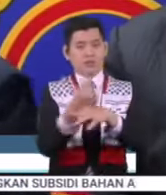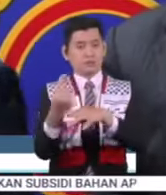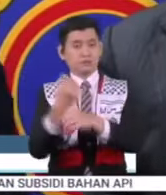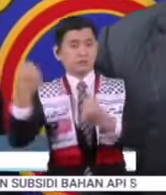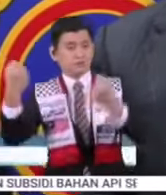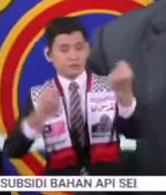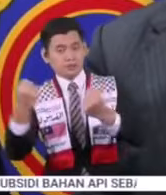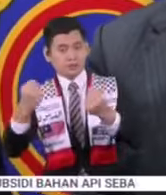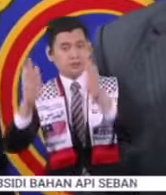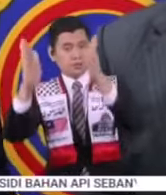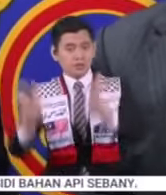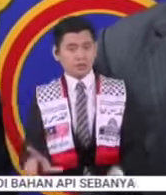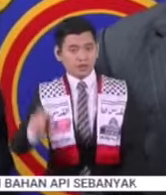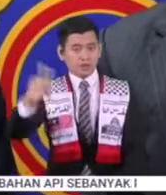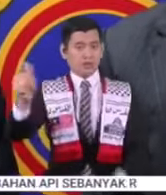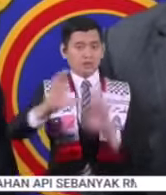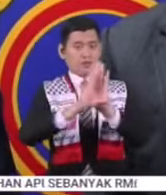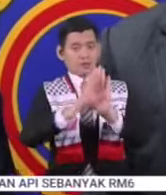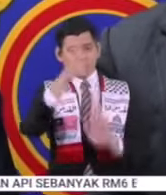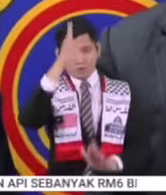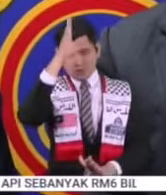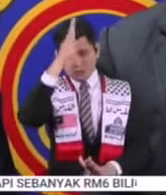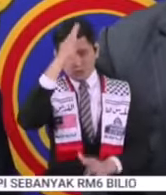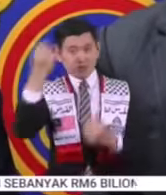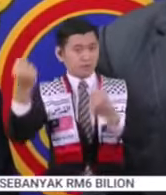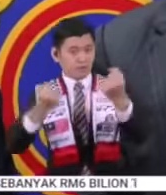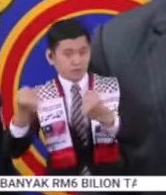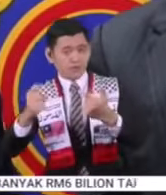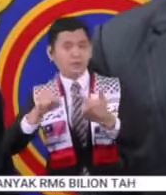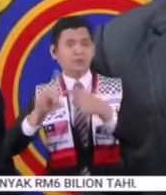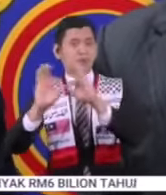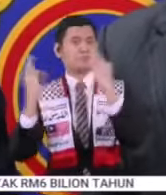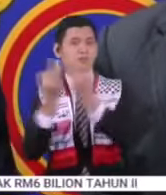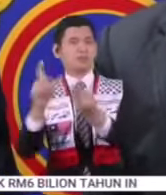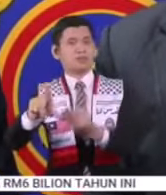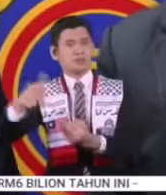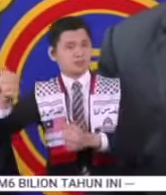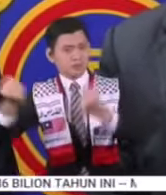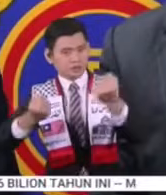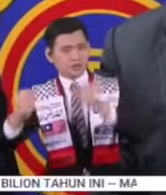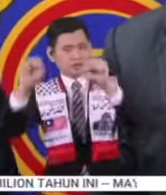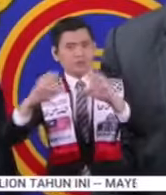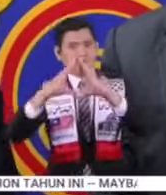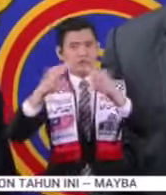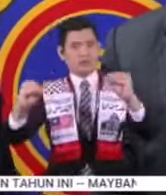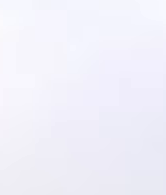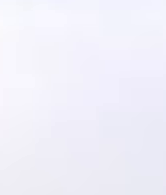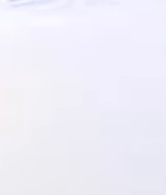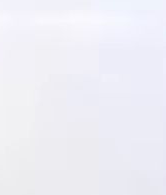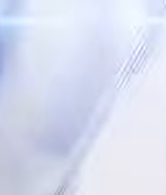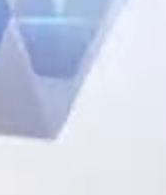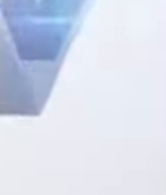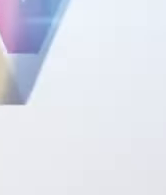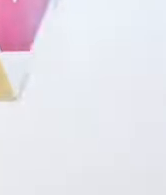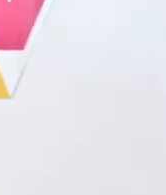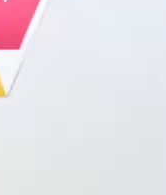lain ataupun ayahnya ataupun ahli keluarganya, maka ini boleh diselesaikan melalui e-kongsi.